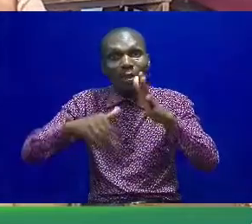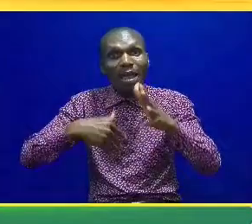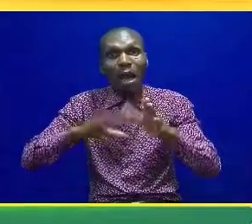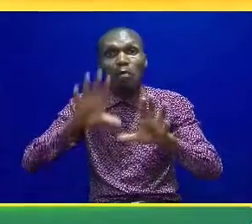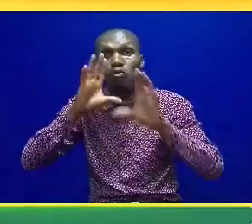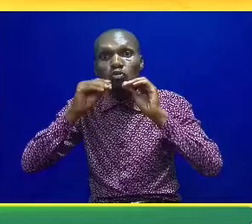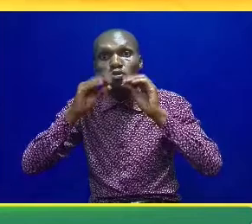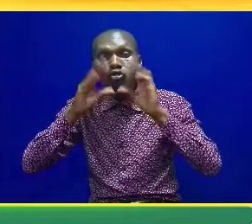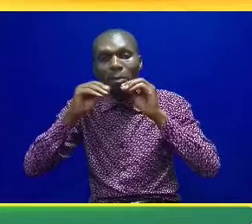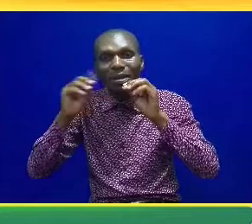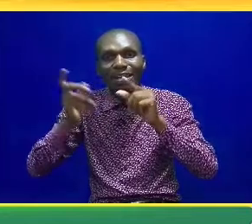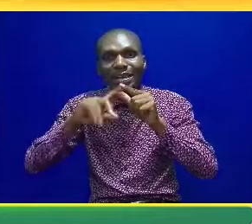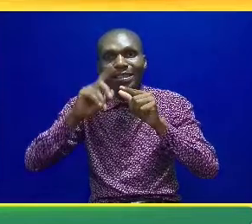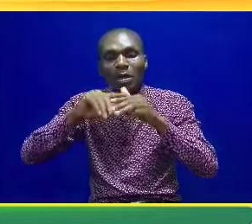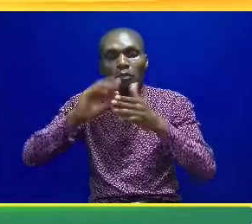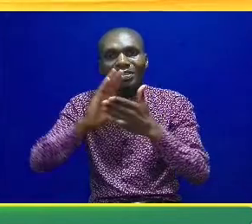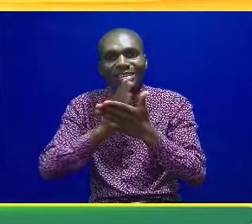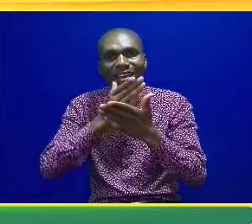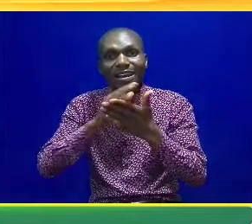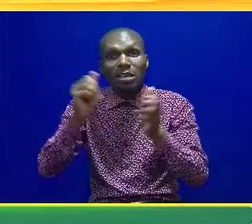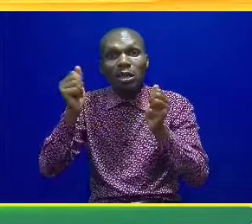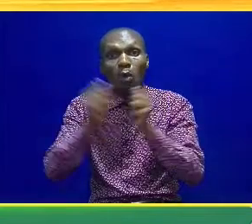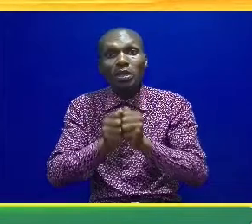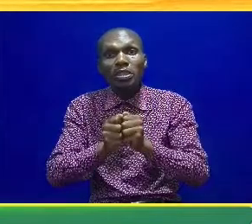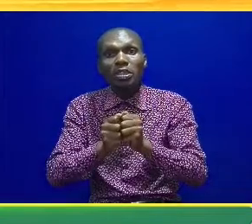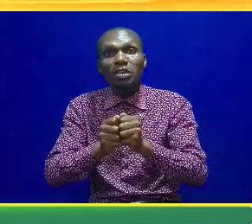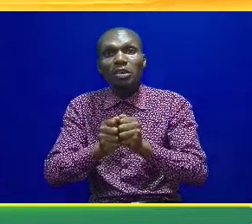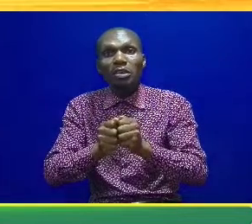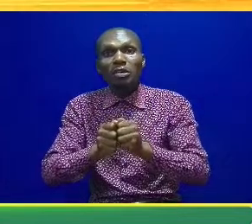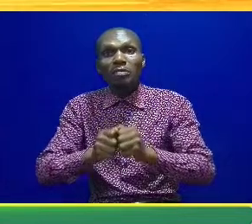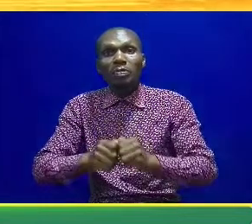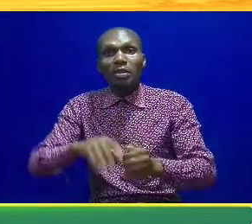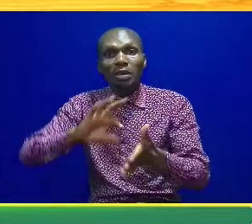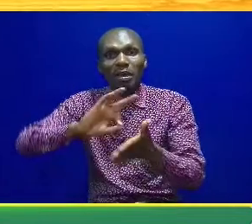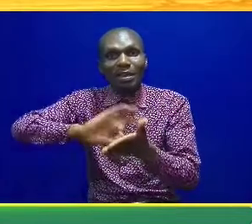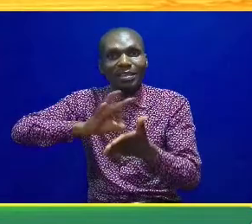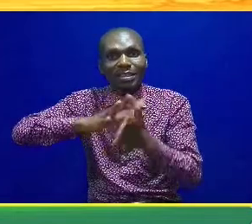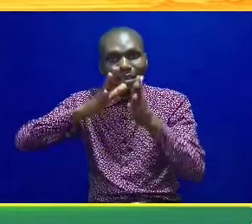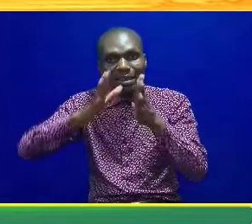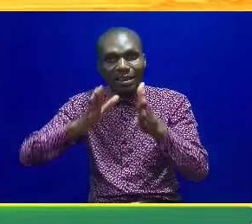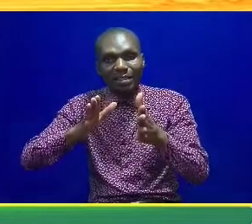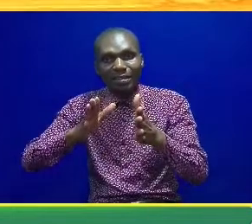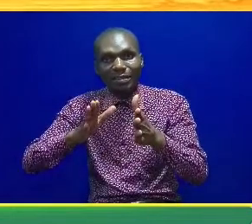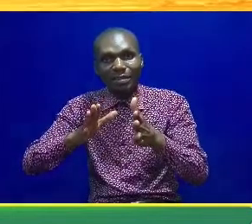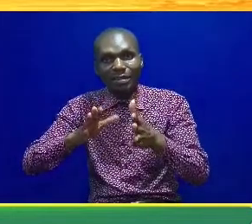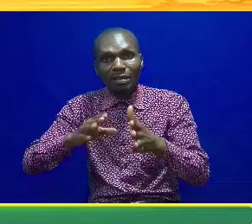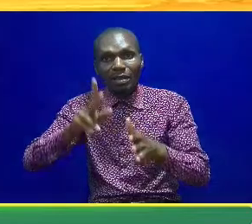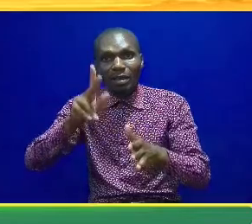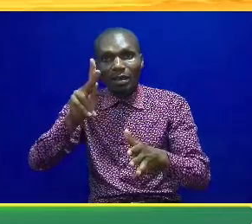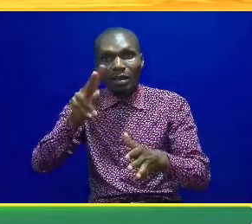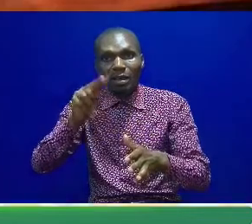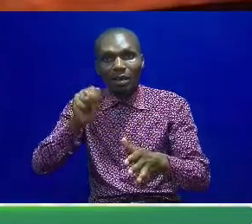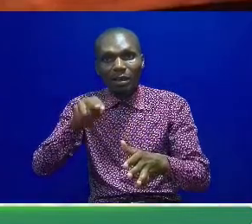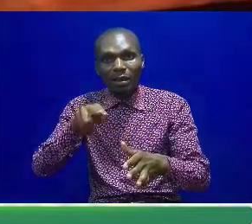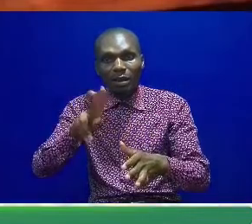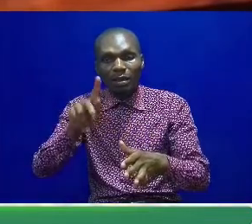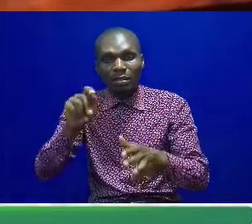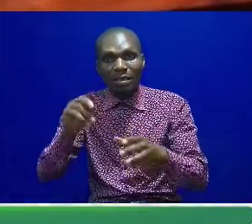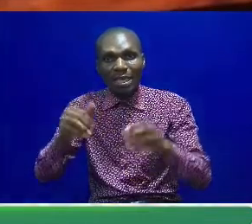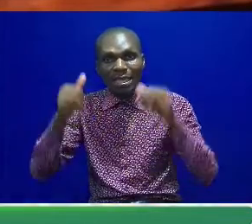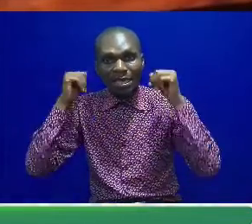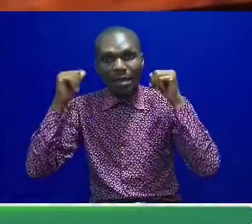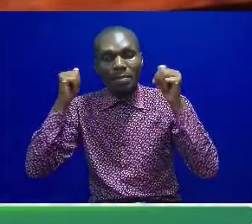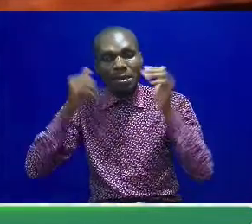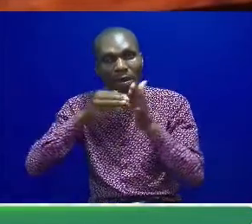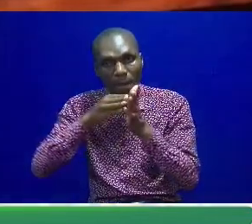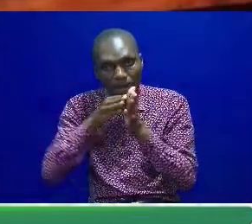kagotebua. Ntu abato kusanga no muri kibwe kyombegyo kwegerera obwene bwa boro kigwa nat orosagero Nyamira